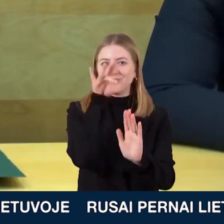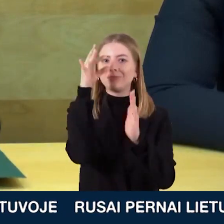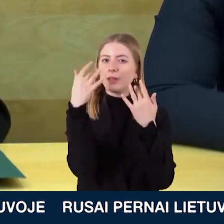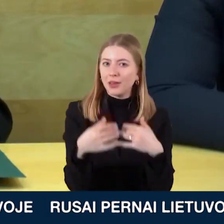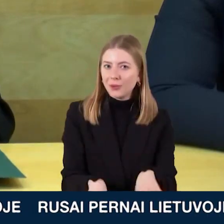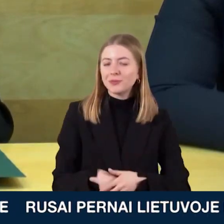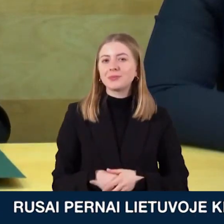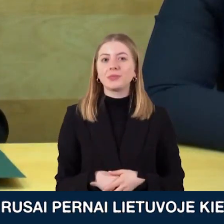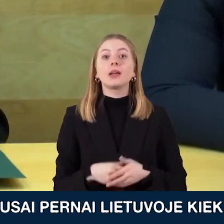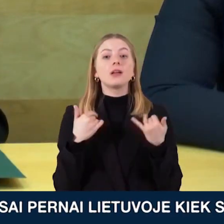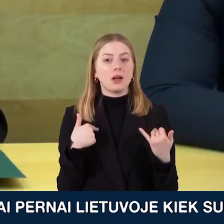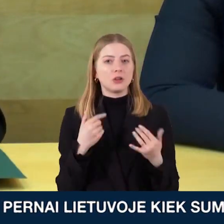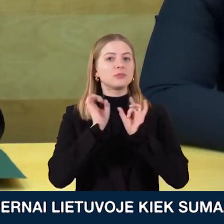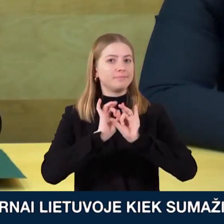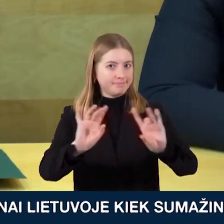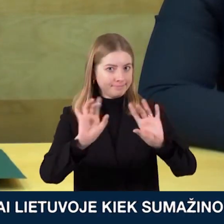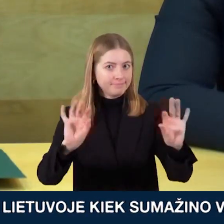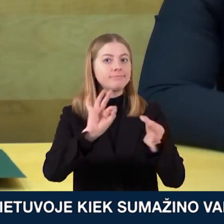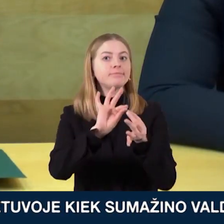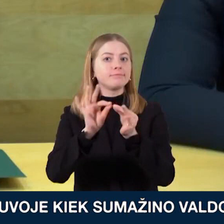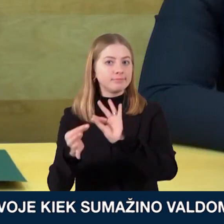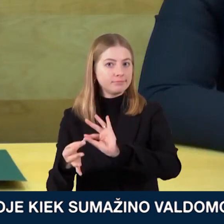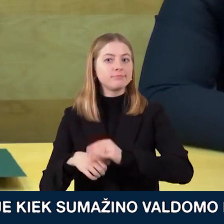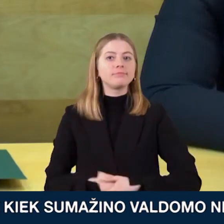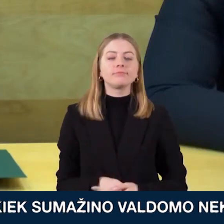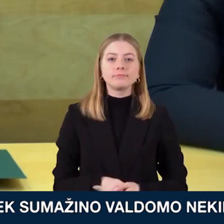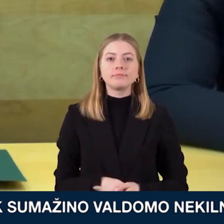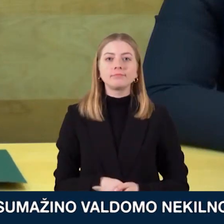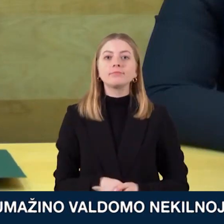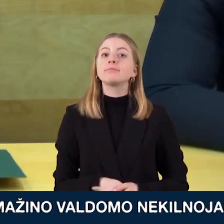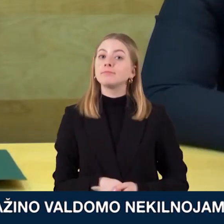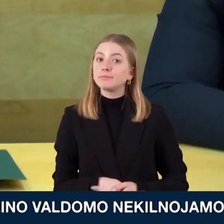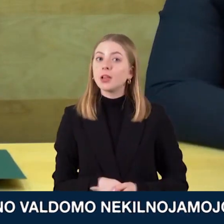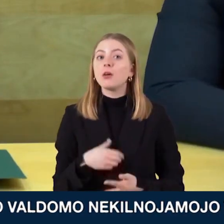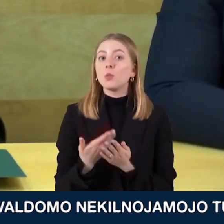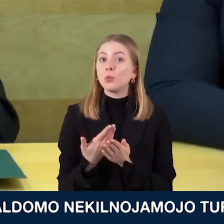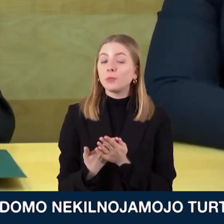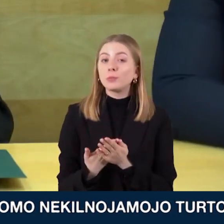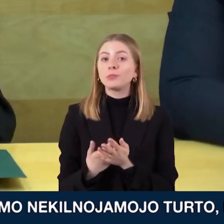leisiu sau įvardinti, nes tikrai nemaža dalis jų surinko